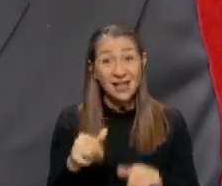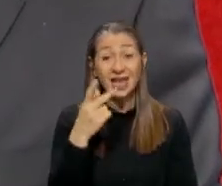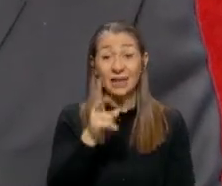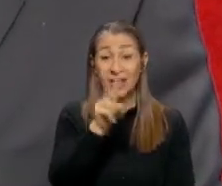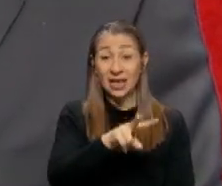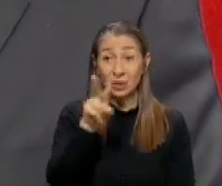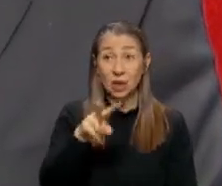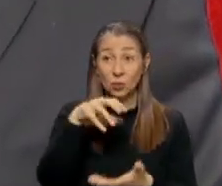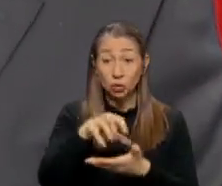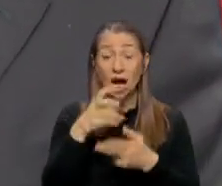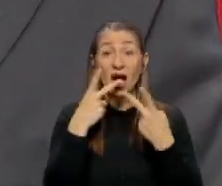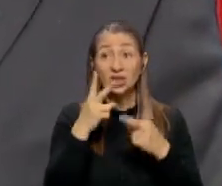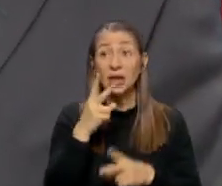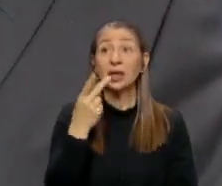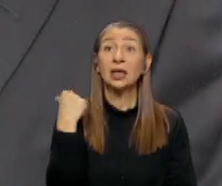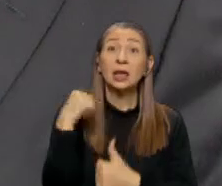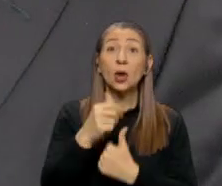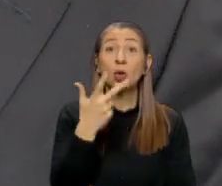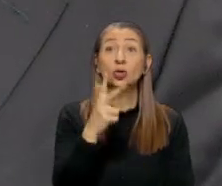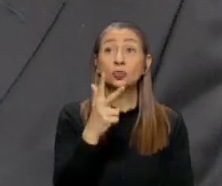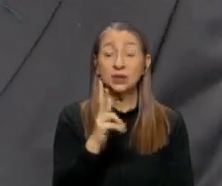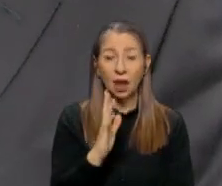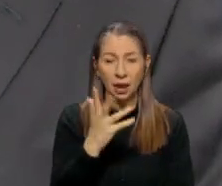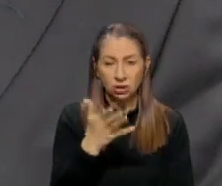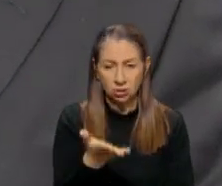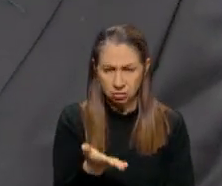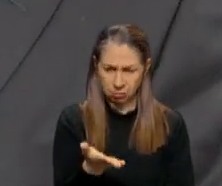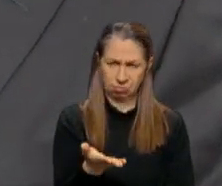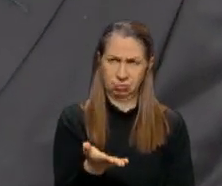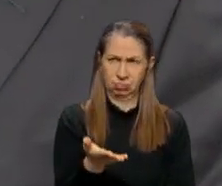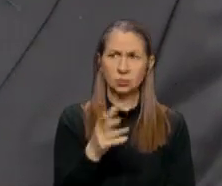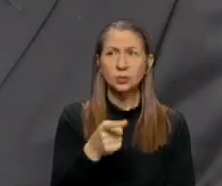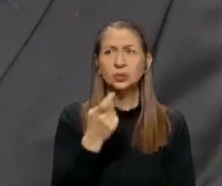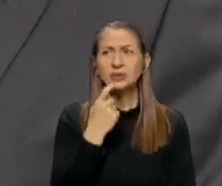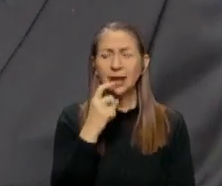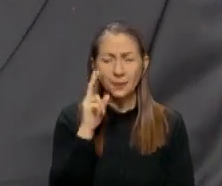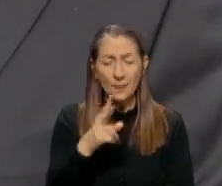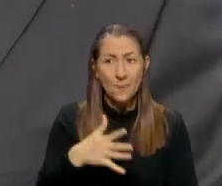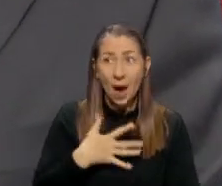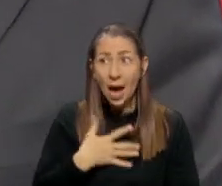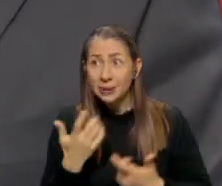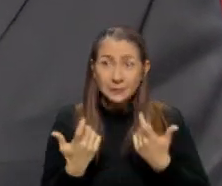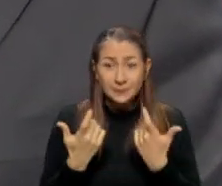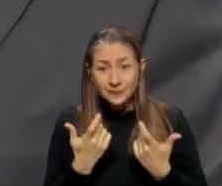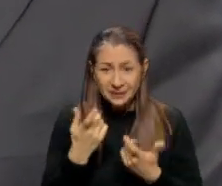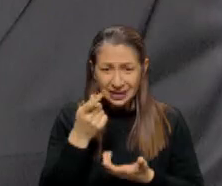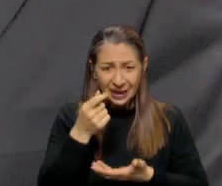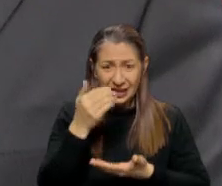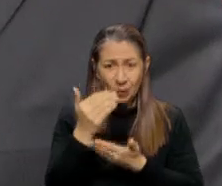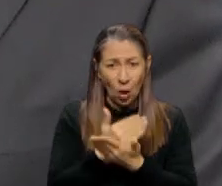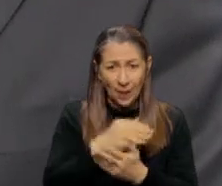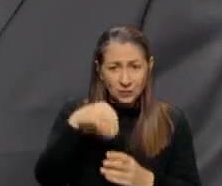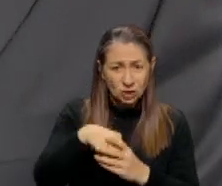2022'nin bütçesi açıklandığında da yine 3000 lira ile geçmişti Bu sene de baktık merakla bekliyorduk acaba yatırım